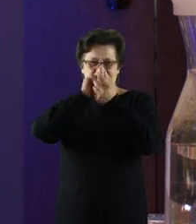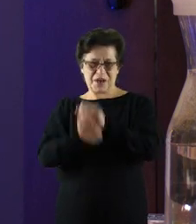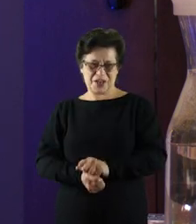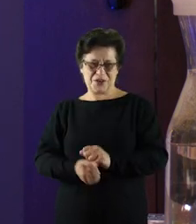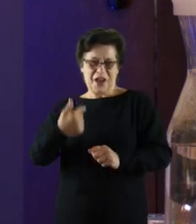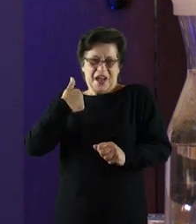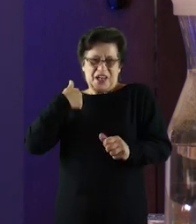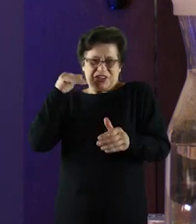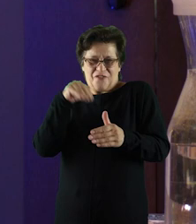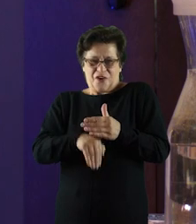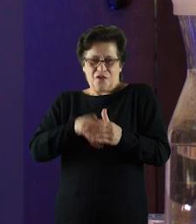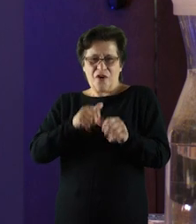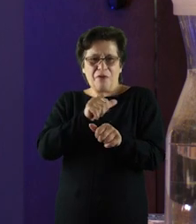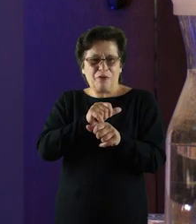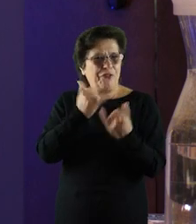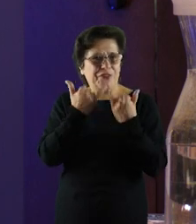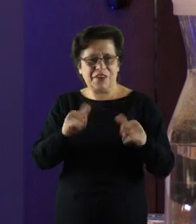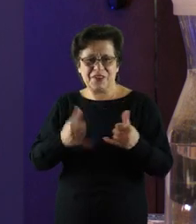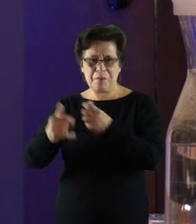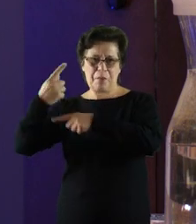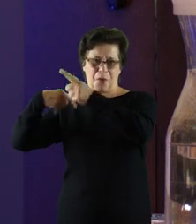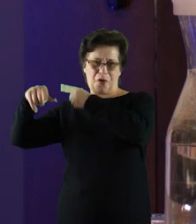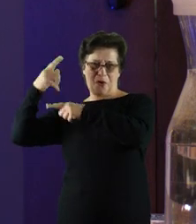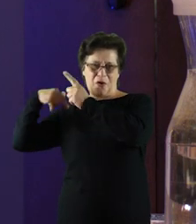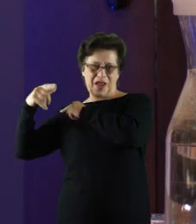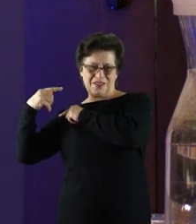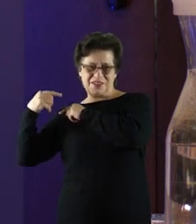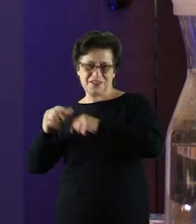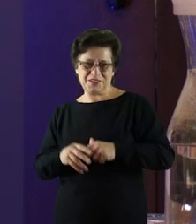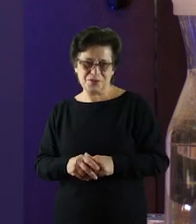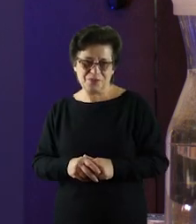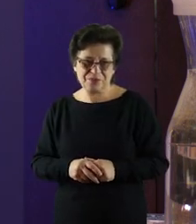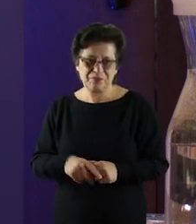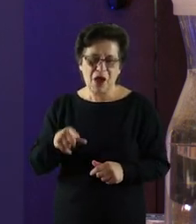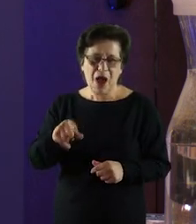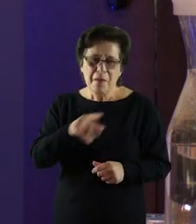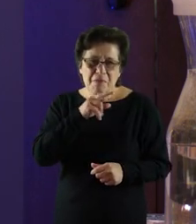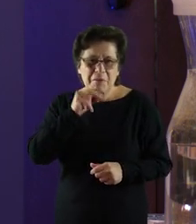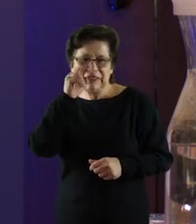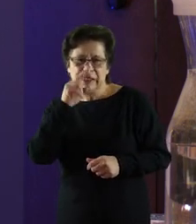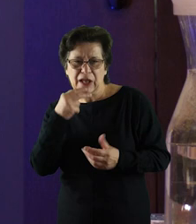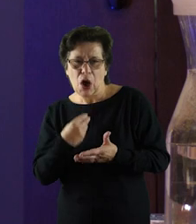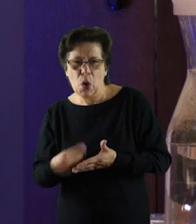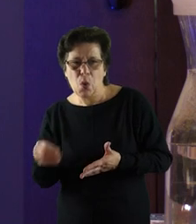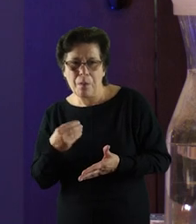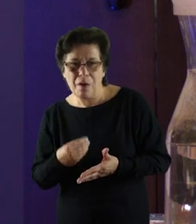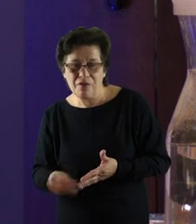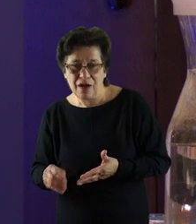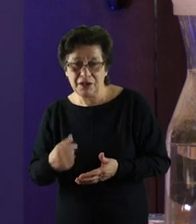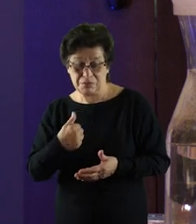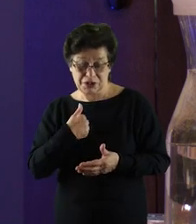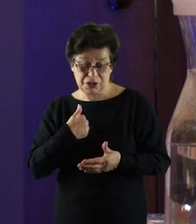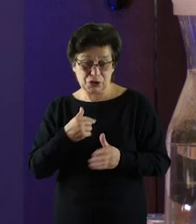zupełnie innym pokoju niż wy. Ja miałam regały z książkami, które kupowali mi rodzice. Wy jesteście podłączeni do